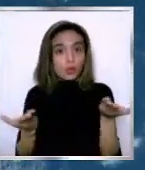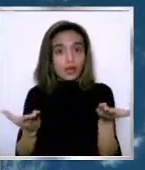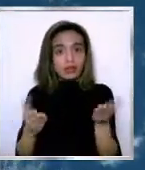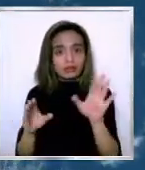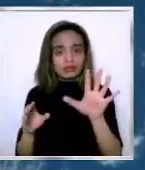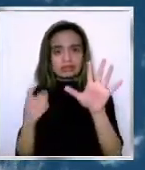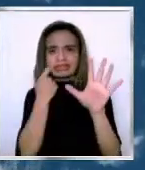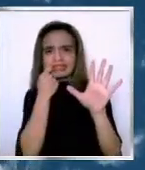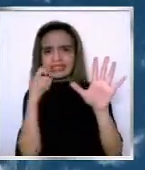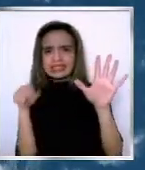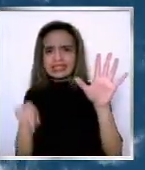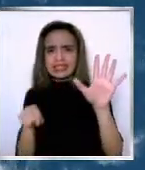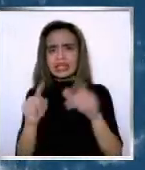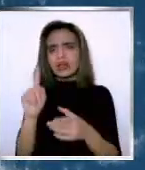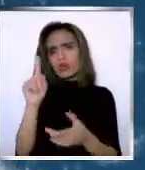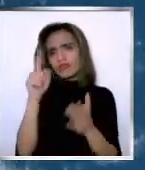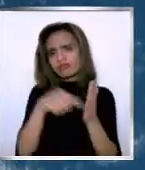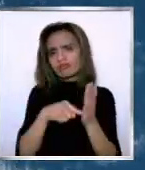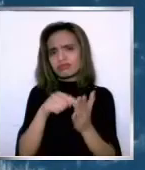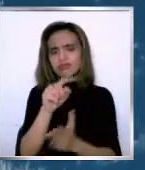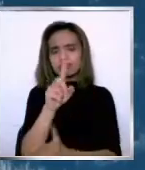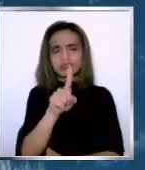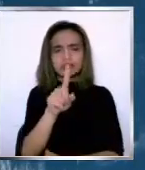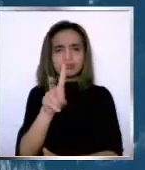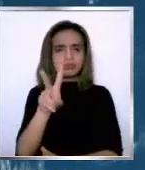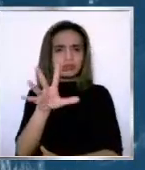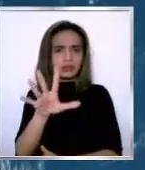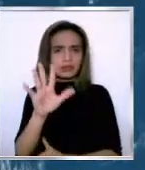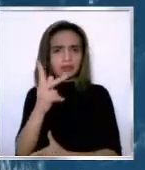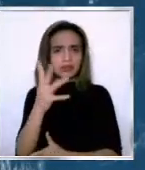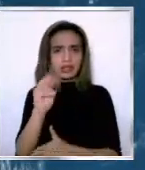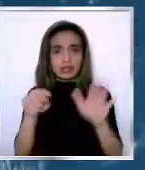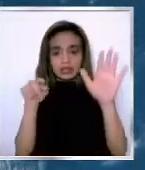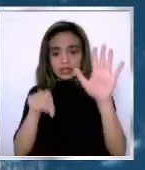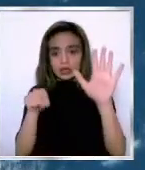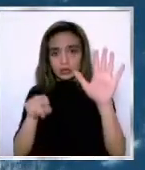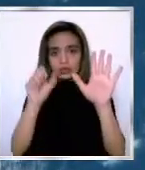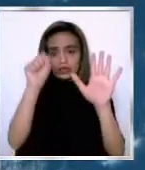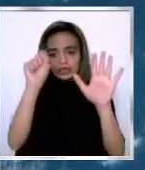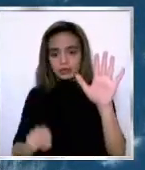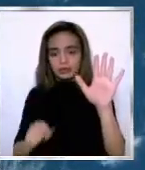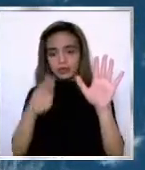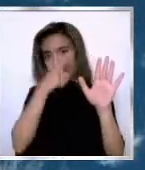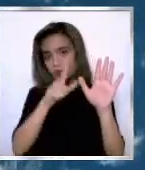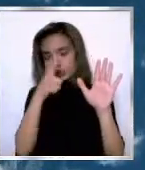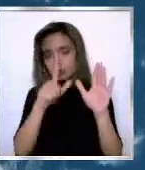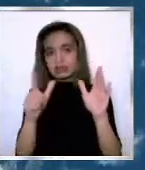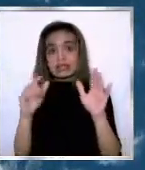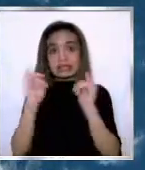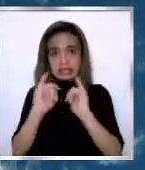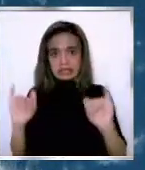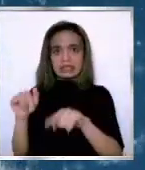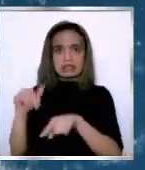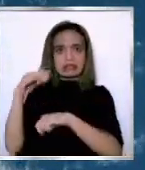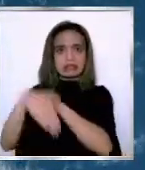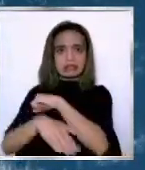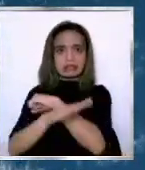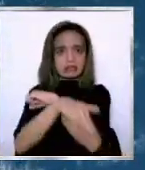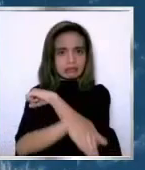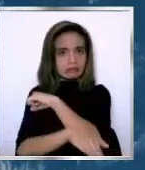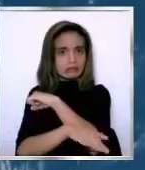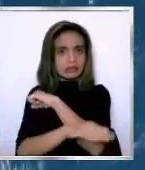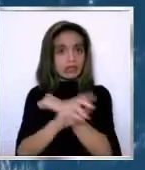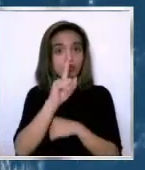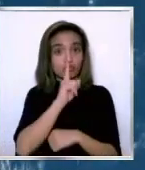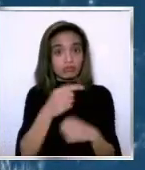layong 1,525 kilometers east ng Southern Luzon. Nasa dagat pa yan, mga kapuso, at ang kanyang lakas, ha, 75 kilometers